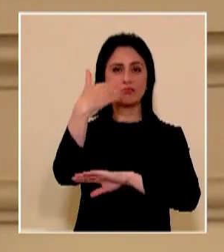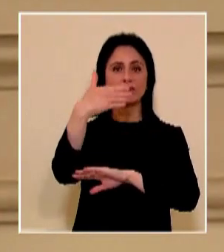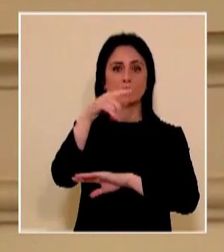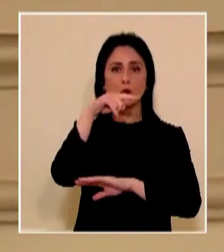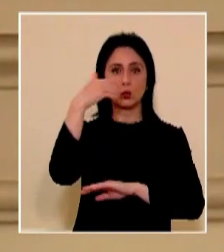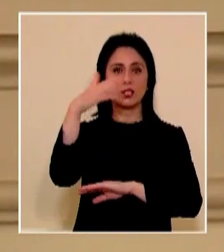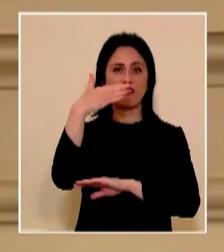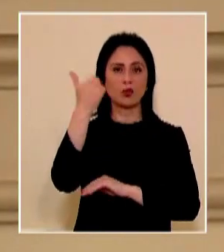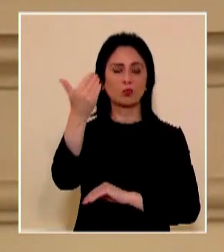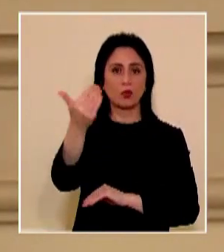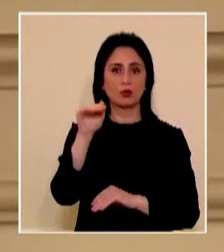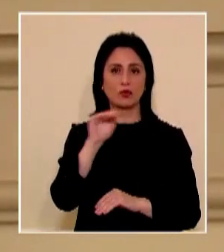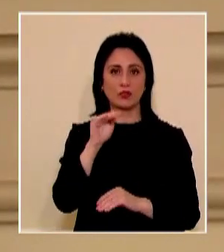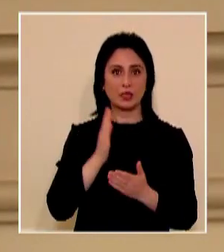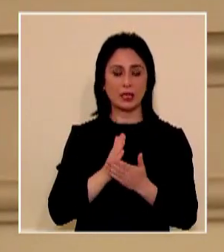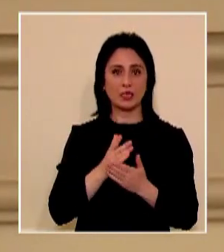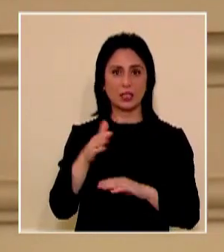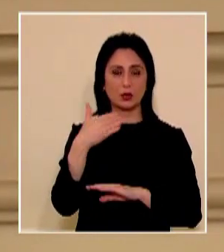ten rejon,